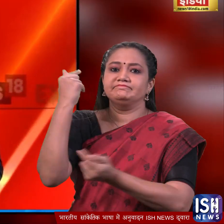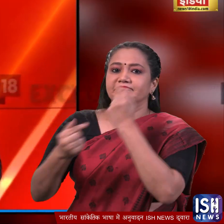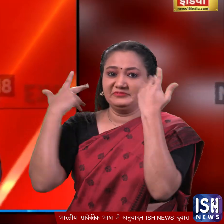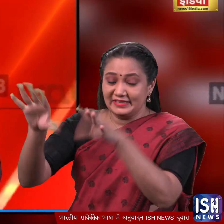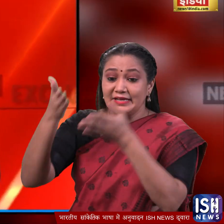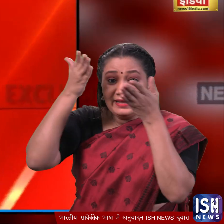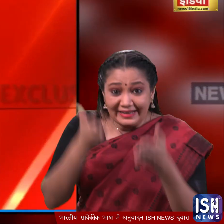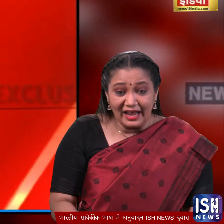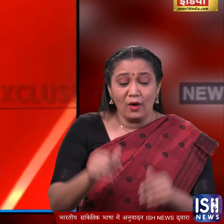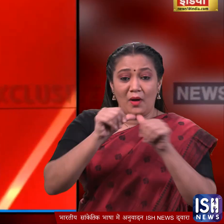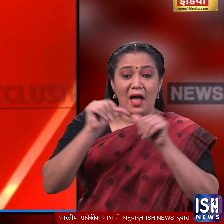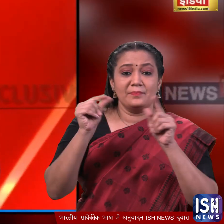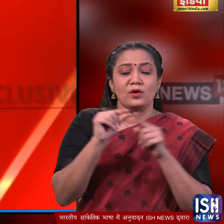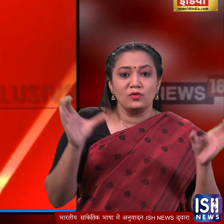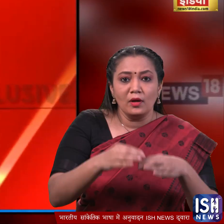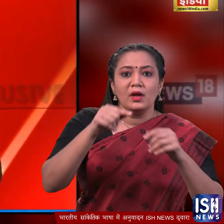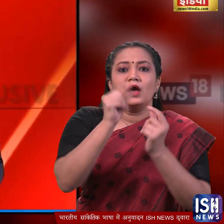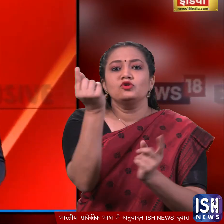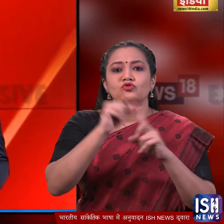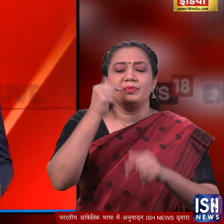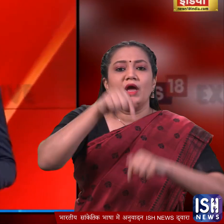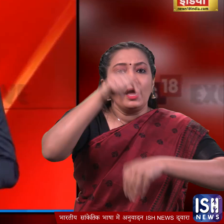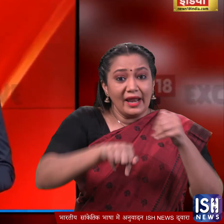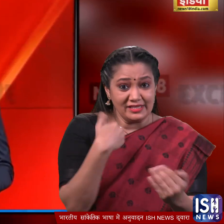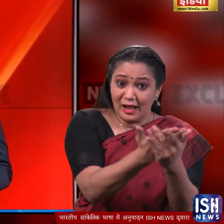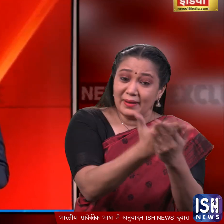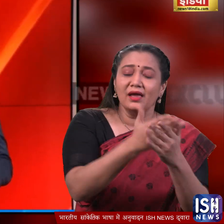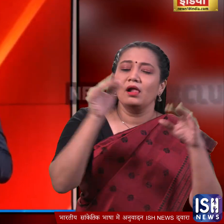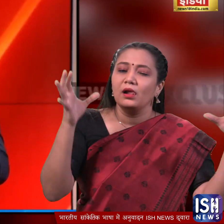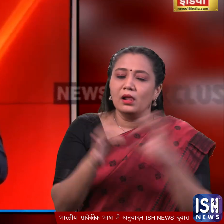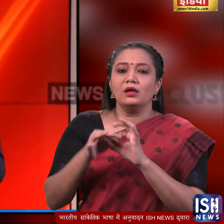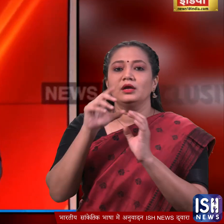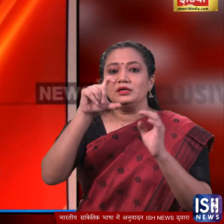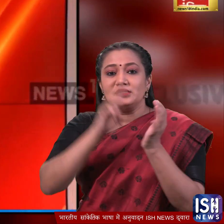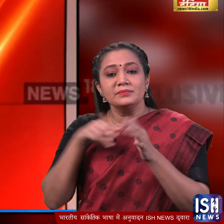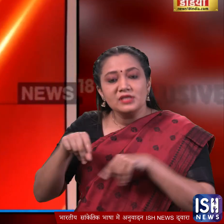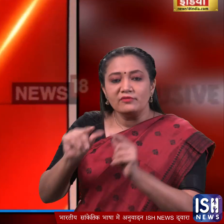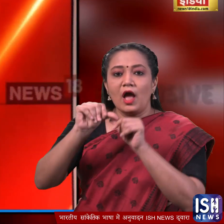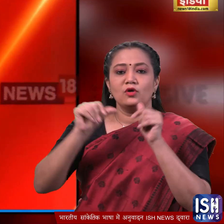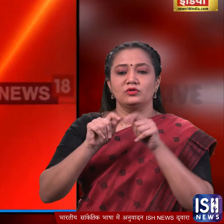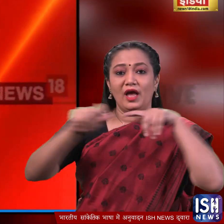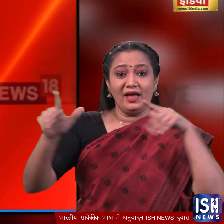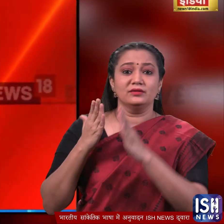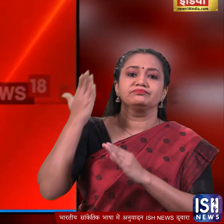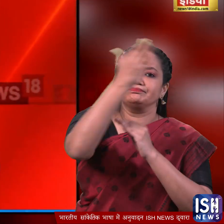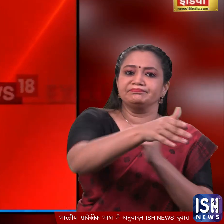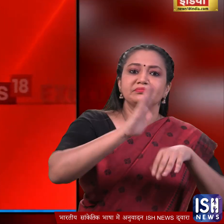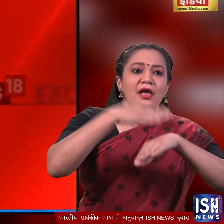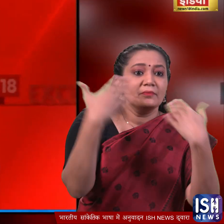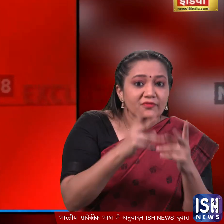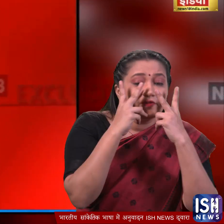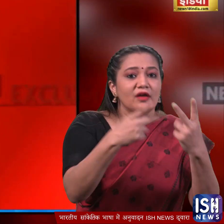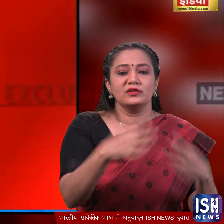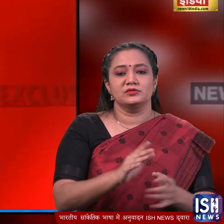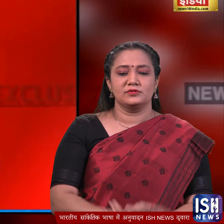था। जबकि इस बार आम आदमी पार्टी यूपी में चुनाव लड़ने का ऐलान कर चुकी है और सीएम केजरीवाल खुद अयोध्या के दर्शन करके